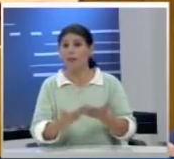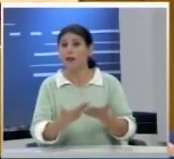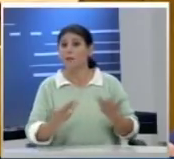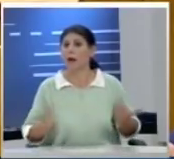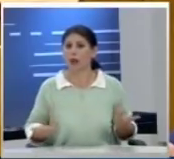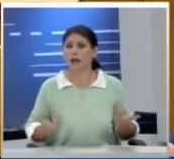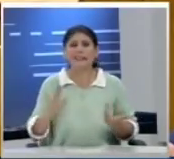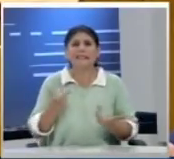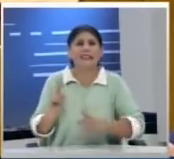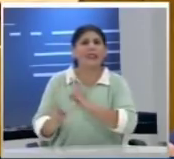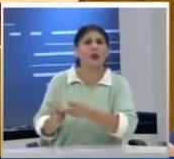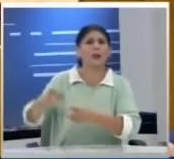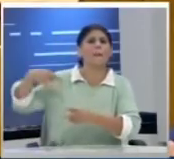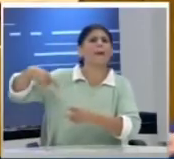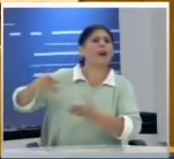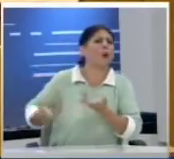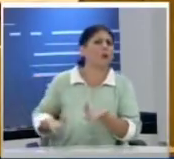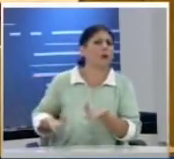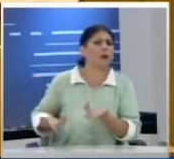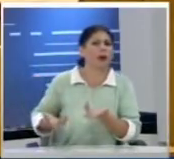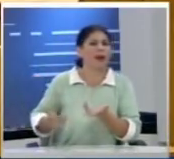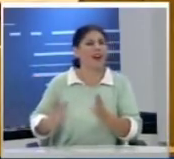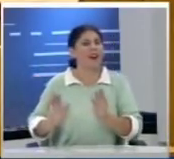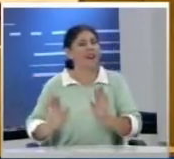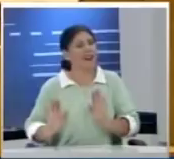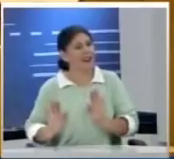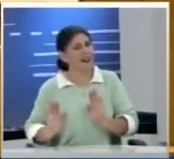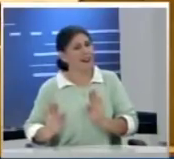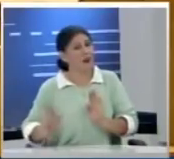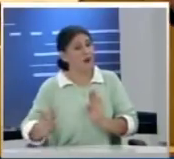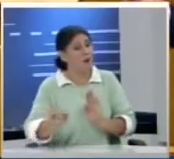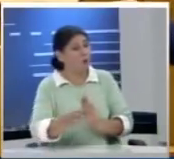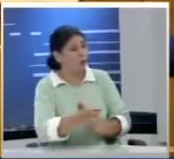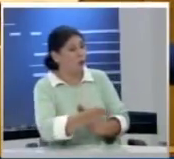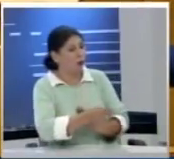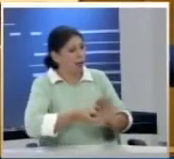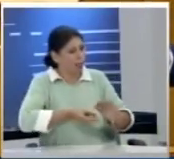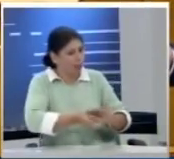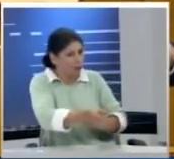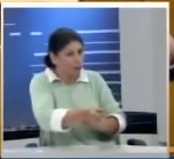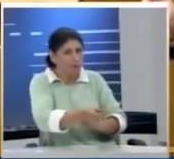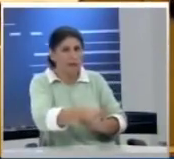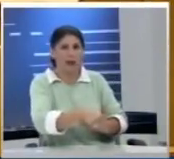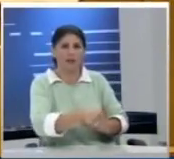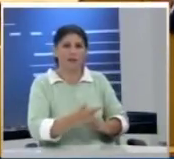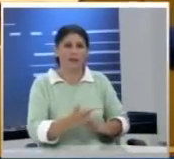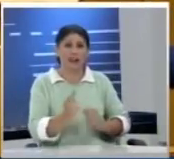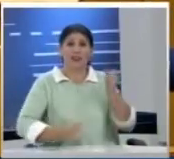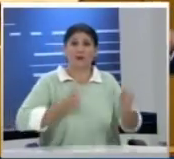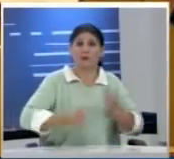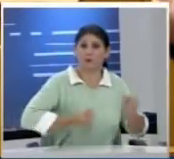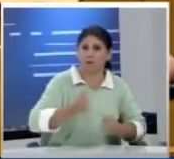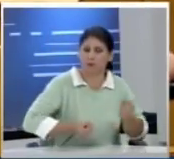τους. Αλλά αποφάσισαν να φύγουν από την αίθουσα, να το βάλουν στα